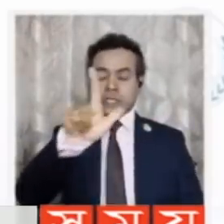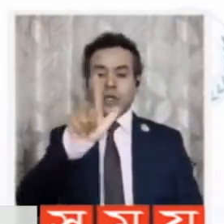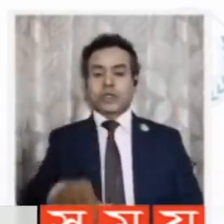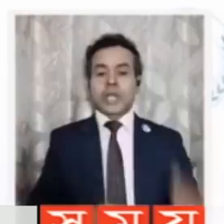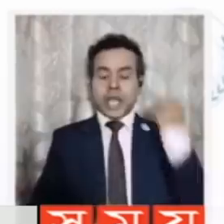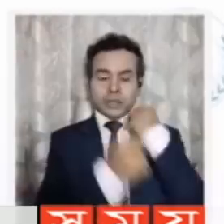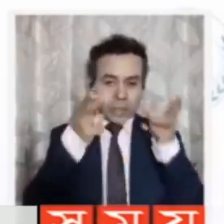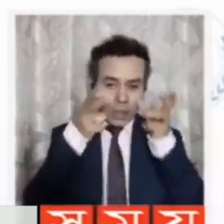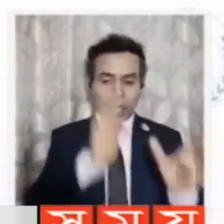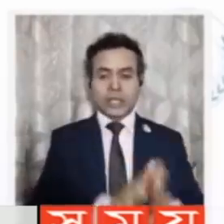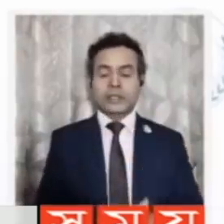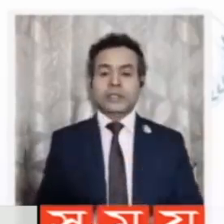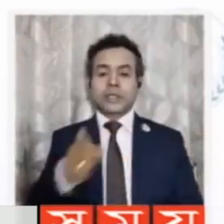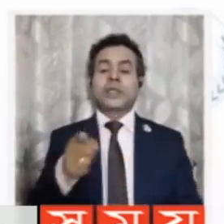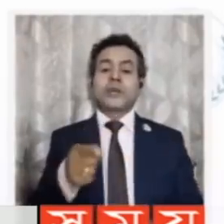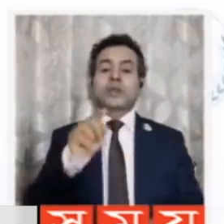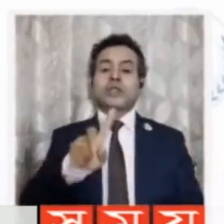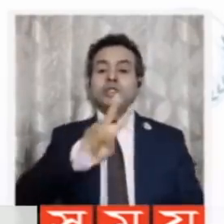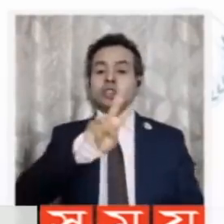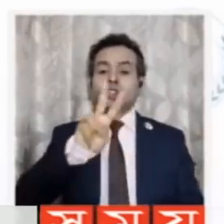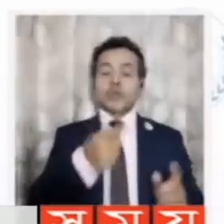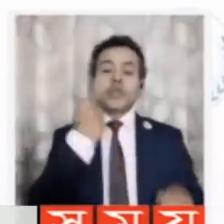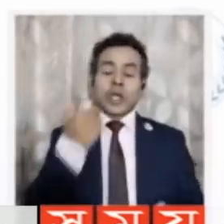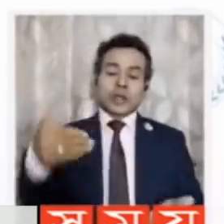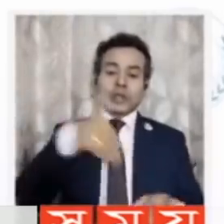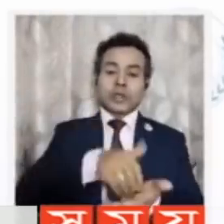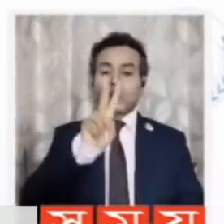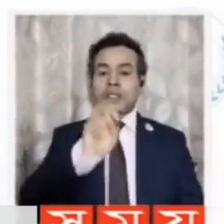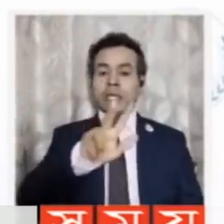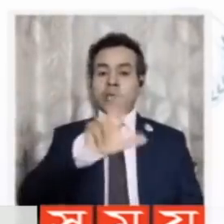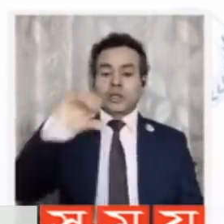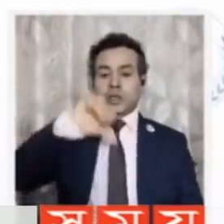24 ঘন্টায় কোয়ারেন্টাইনে যুক্ত হয়েছেন 2894 জন, এ পর্যন্ত কোয়ারেন্টাইন